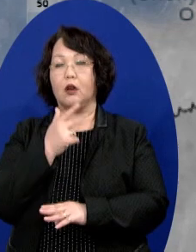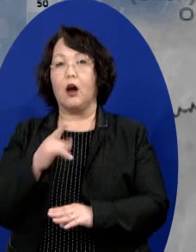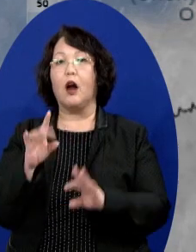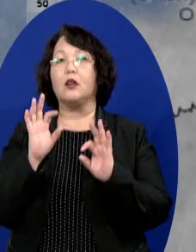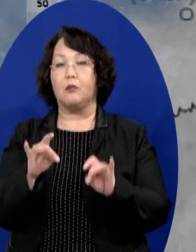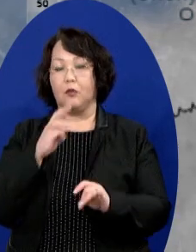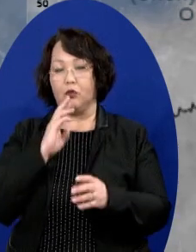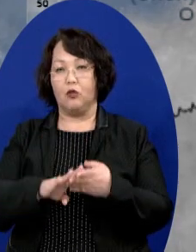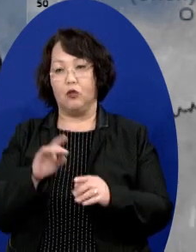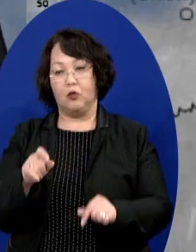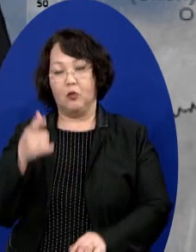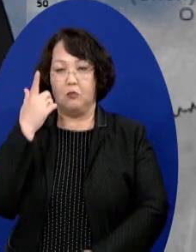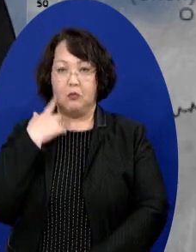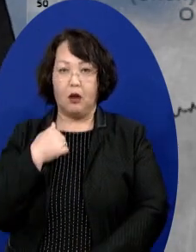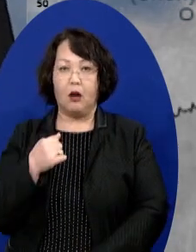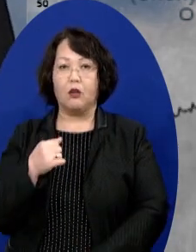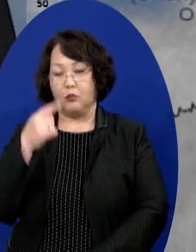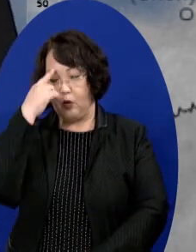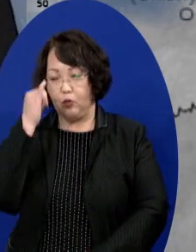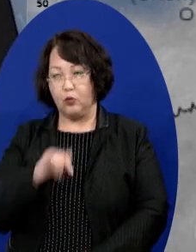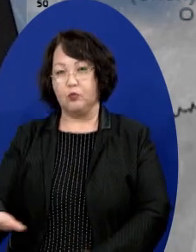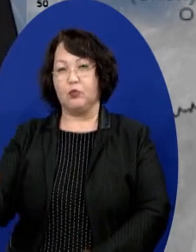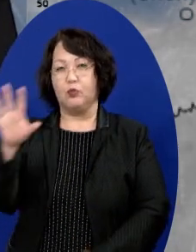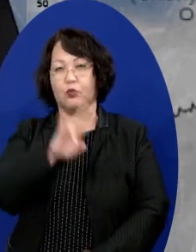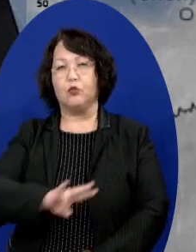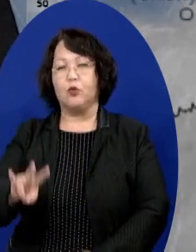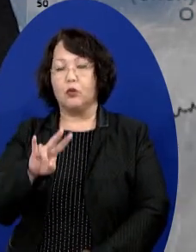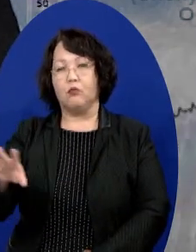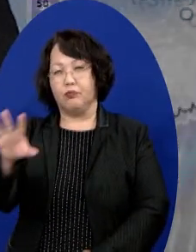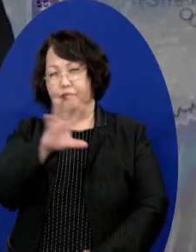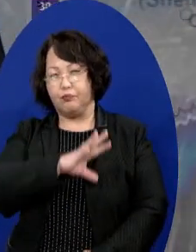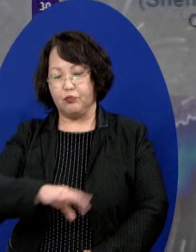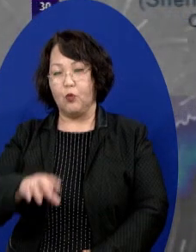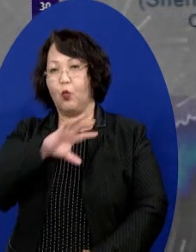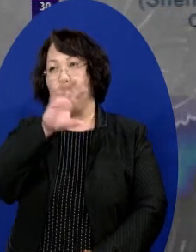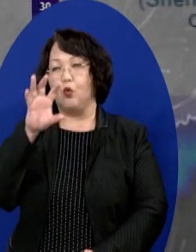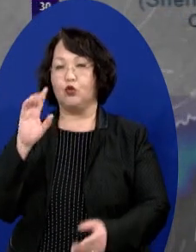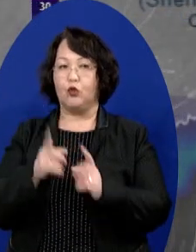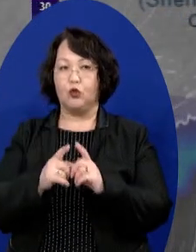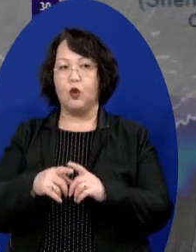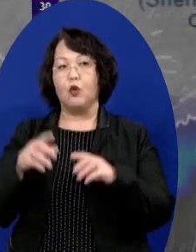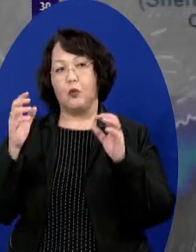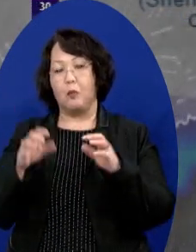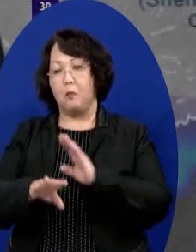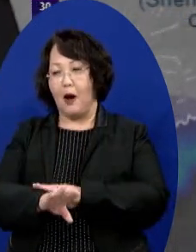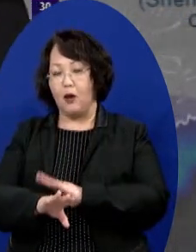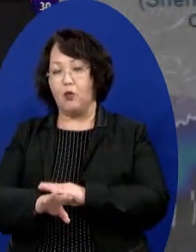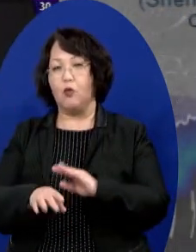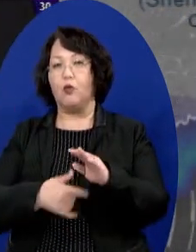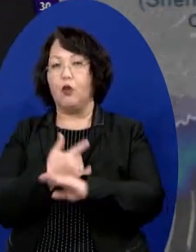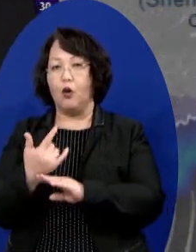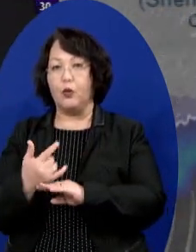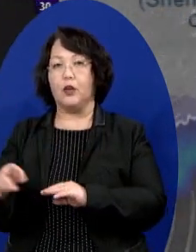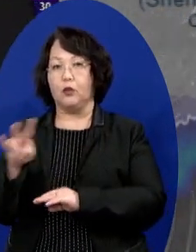танилцуулъя. За өнөө мөрхөн шиг хувьд бол ихэх нутгаараа салбгмал уултай байна. За хурд тундасны хувьд бол өнөө шөнө баруун аймгууд нутгийн өмнөд хэсэг болон говийн аймгууд нутгийн